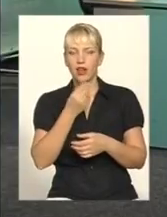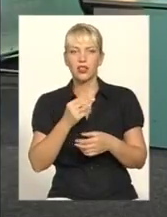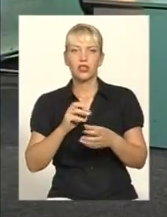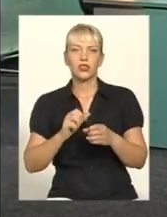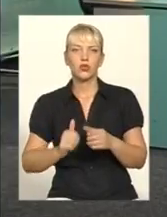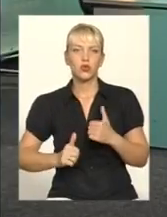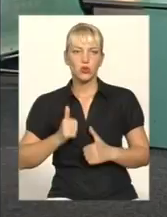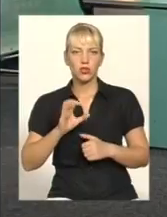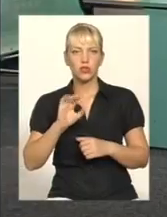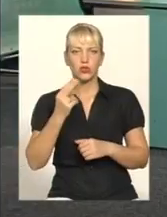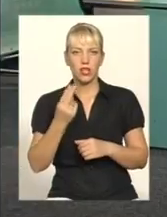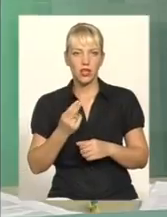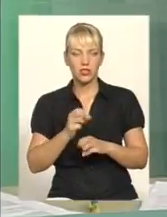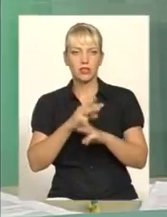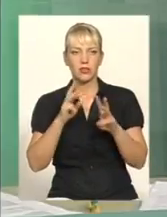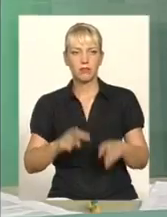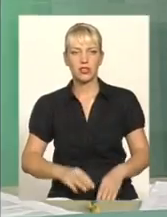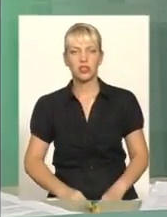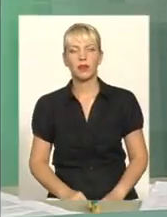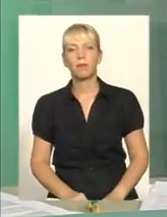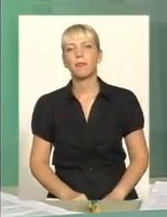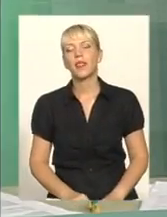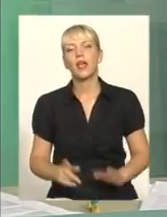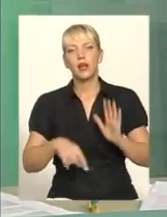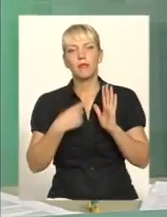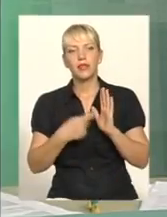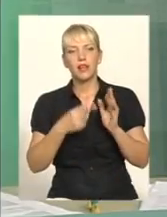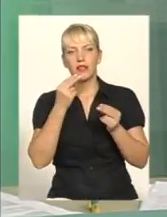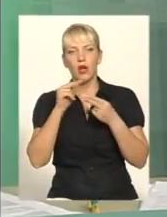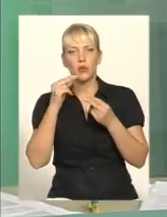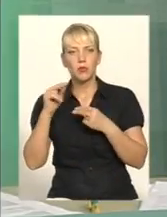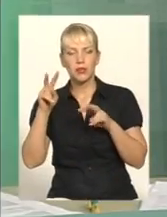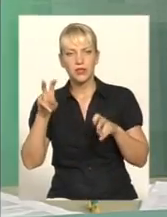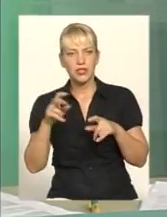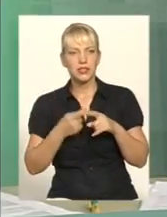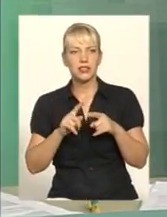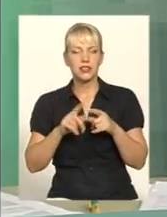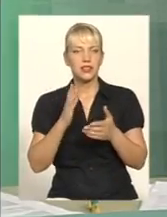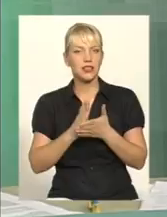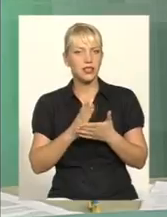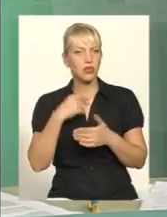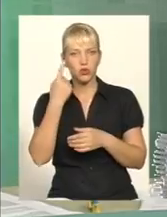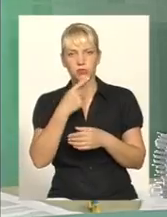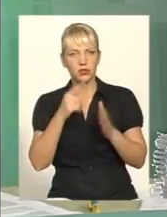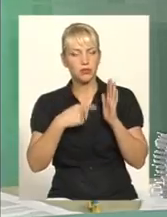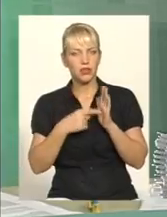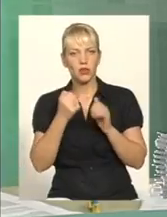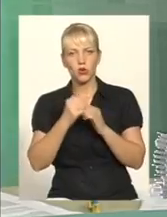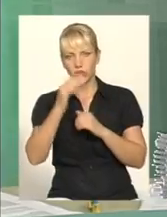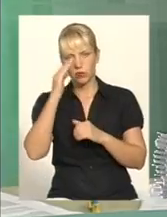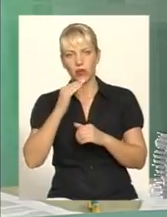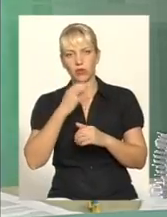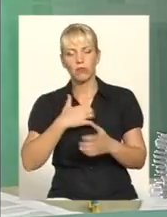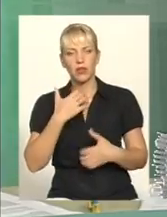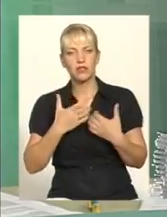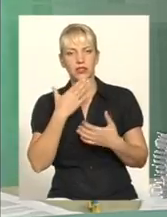забезпечення. Ну, питання оптимізації – це є просто вимога сьогодення. Кожен батько, кожна людина переживає